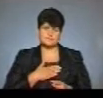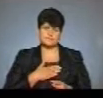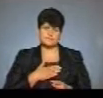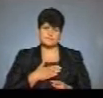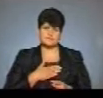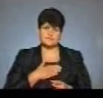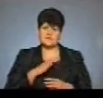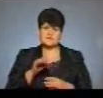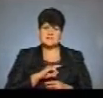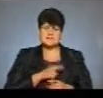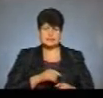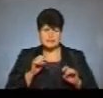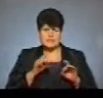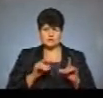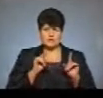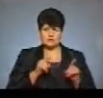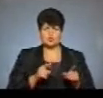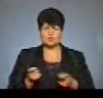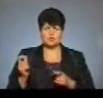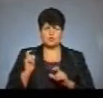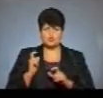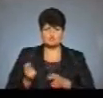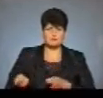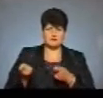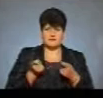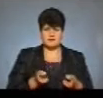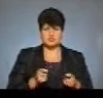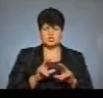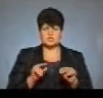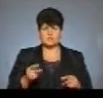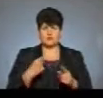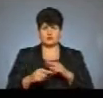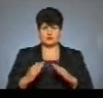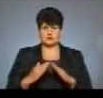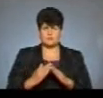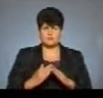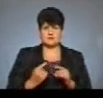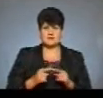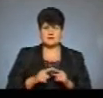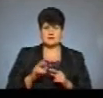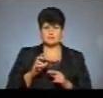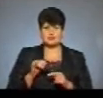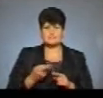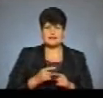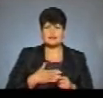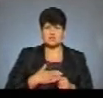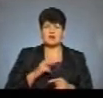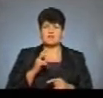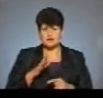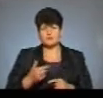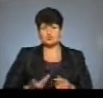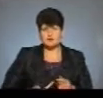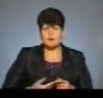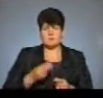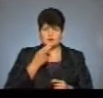сили кинуті на те, щоб груз доставити і вернутися щасливо додому. Бус – це наша квартира, ми тут і живемо, і харчуємося,